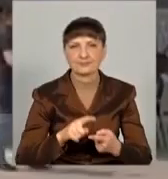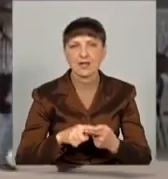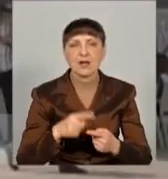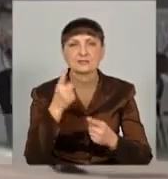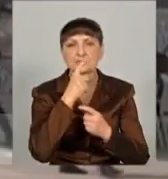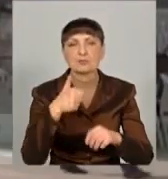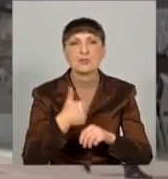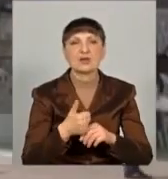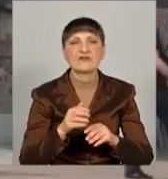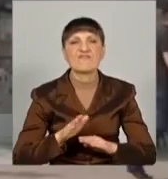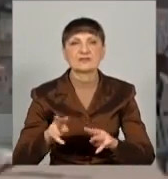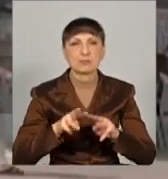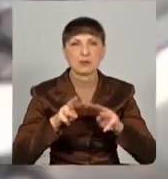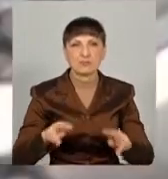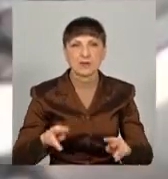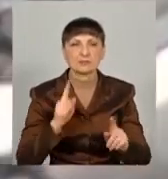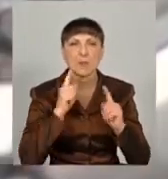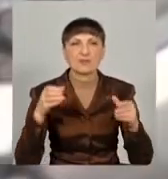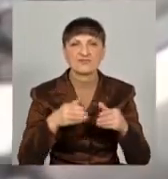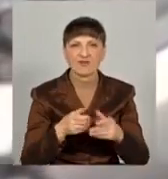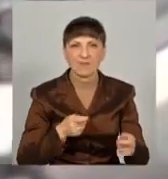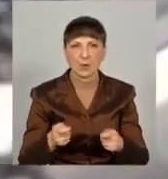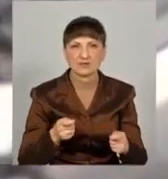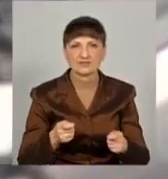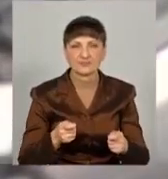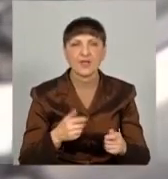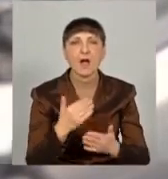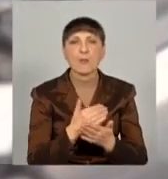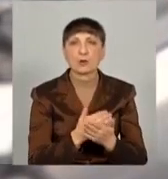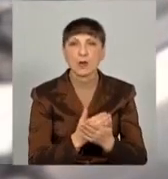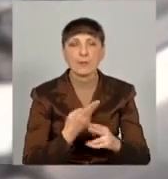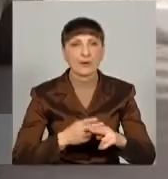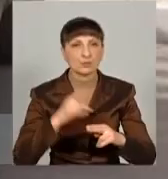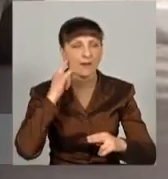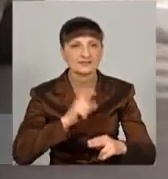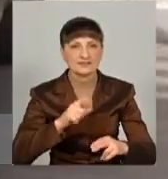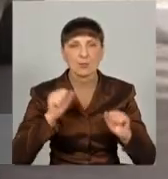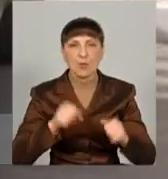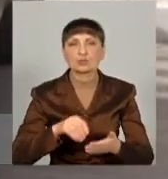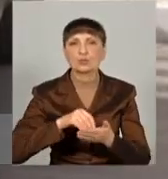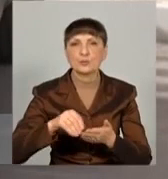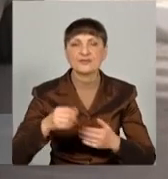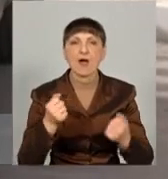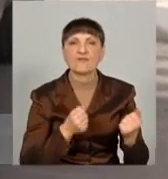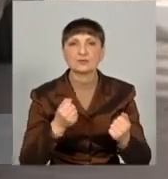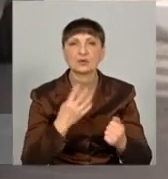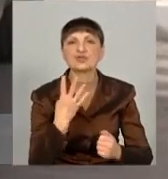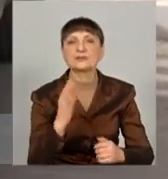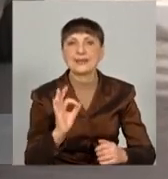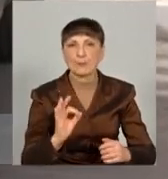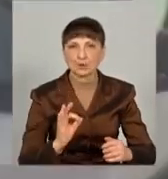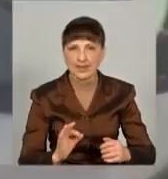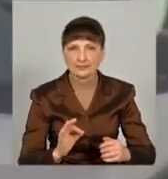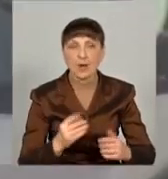первый вице-премьер Роман Скляр на брифинге в правительстве. Напомню, программа, по которой казахстанцы могут приобрести авто под